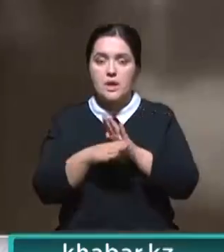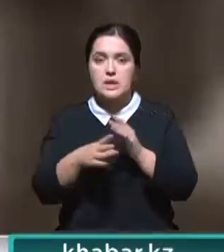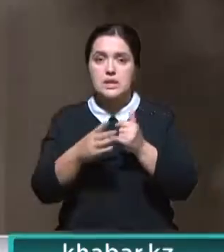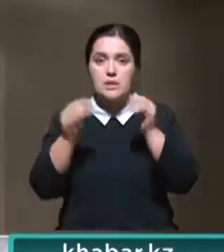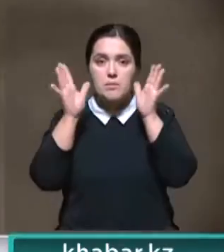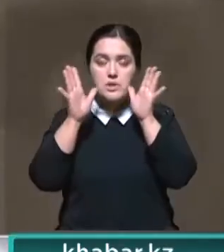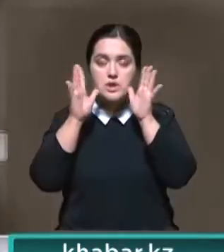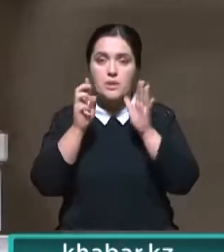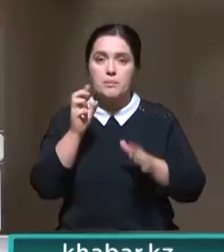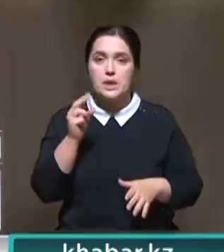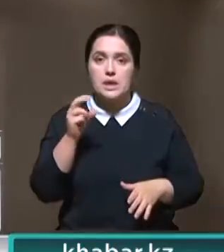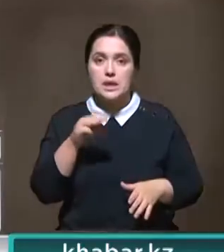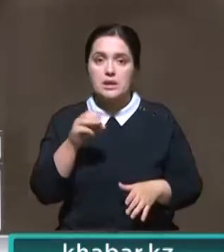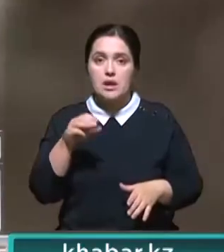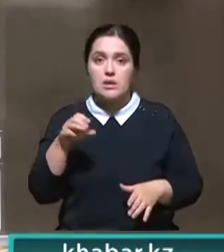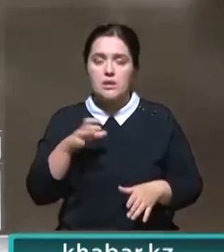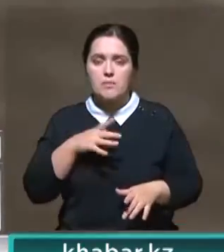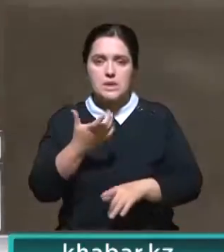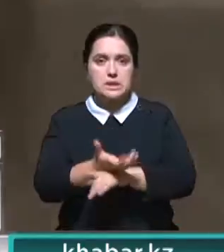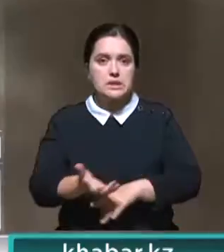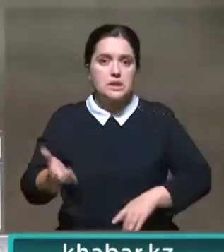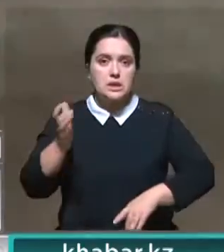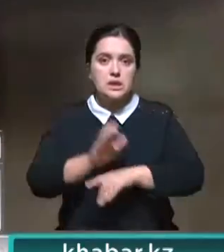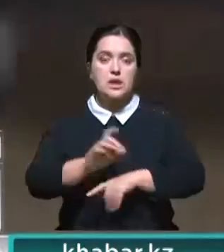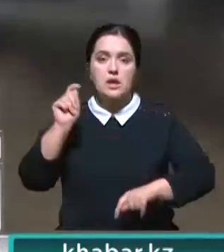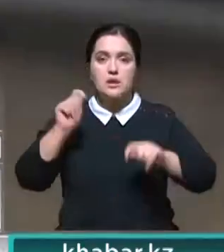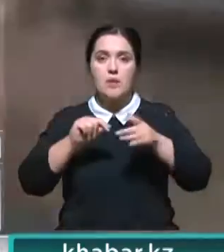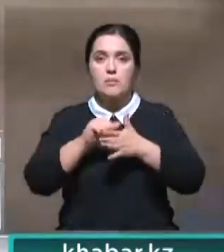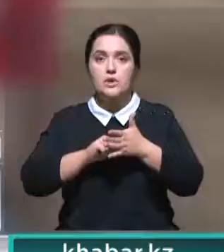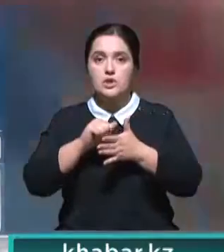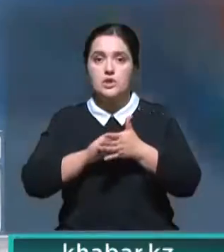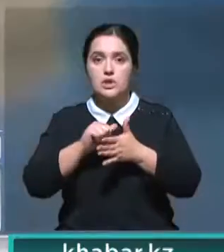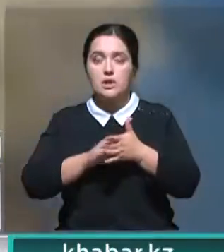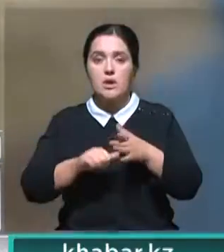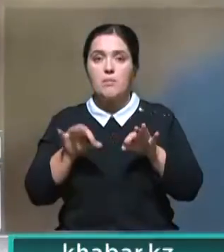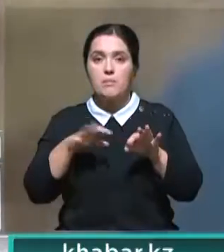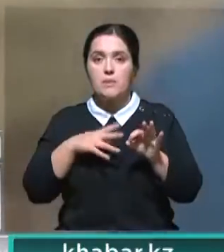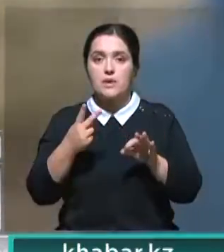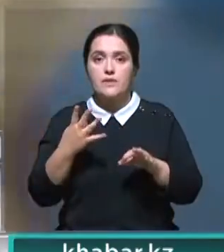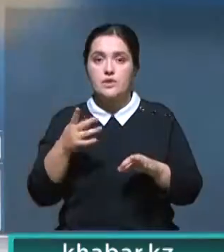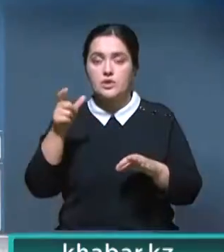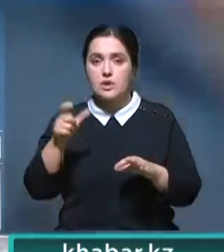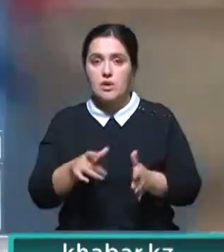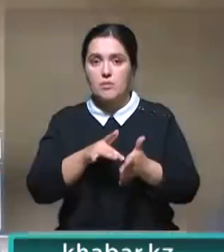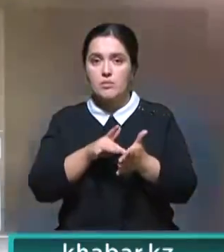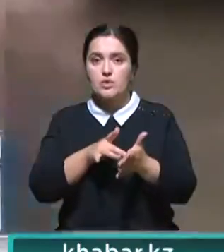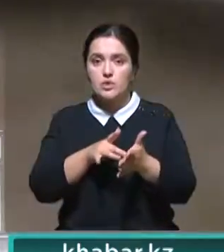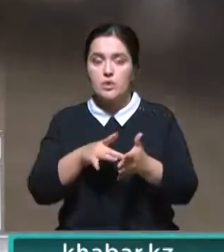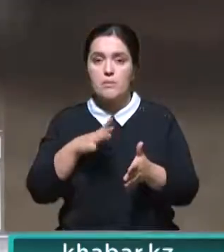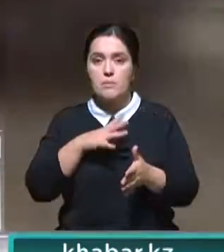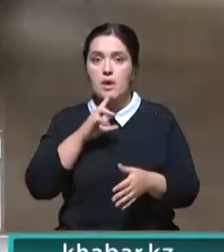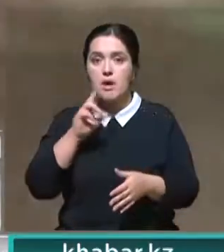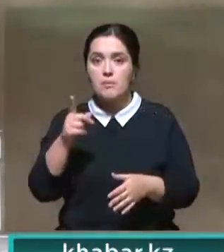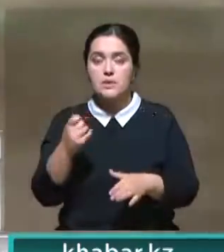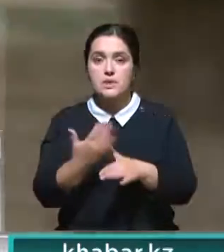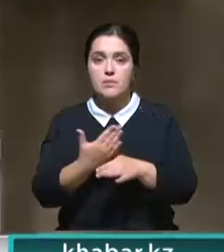бекет-ата на днях в регионе прошли сильные дожди которые и стали причиной инцидента машинах находились 24 человека путешественникам